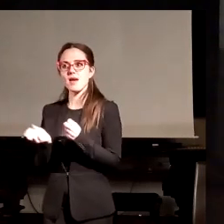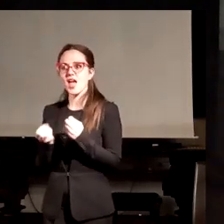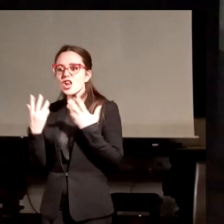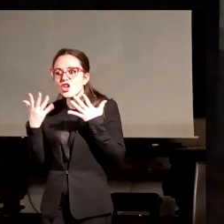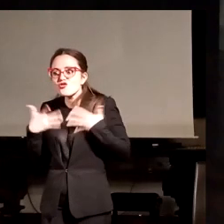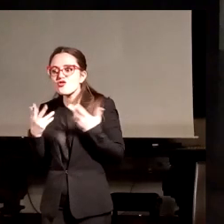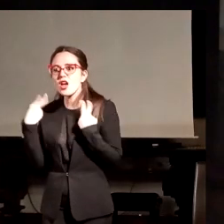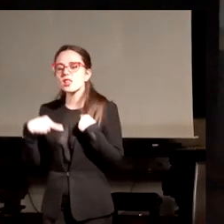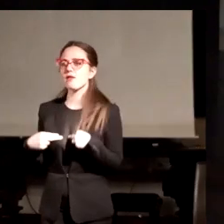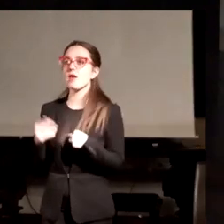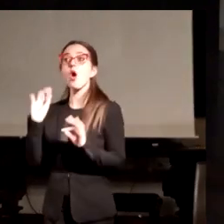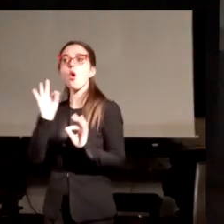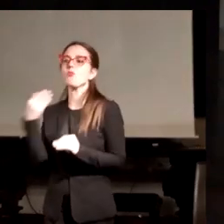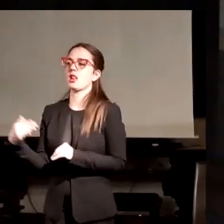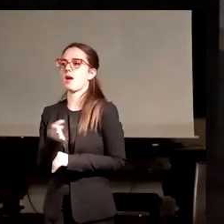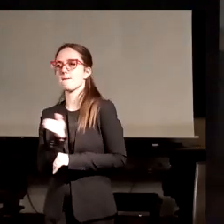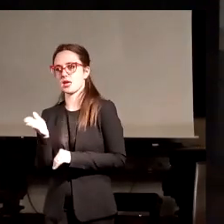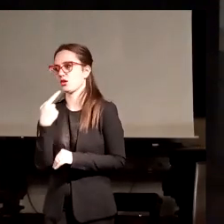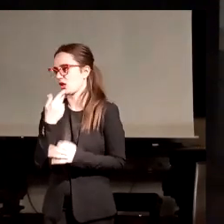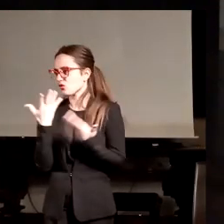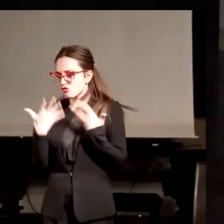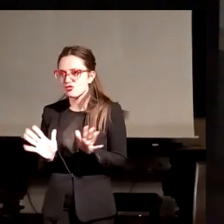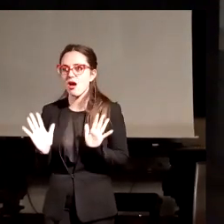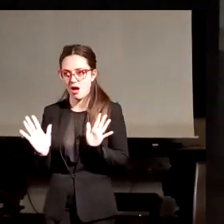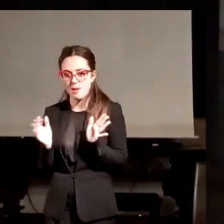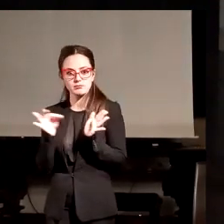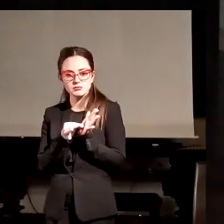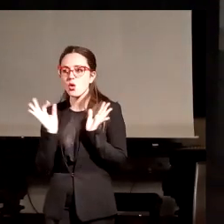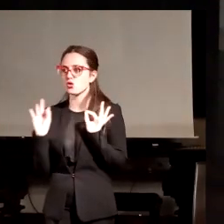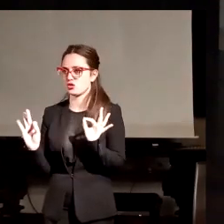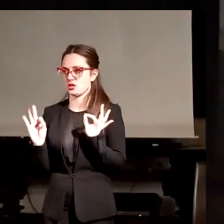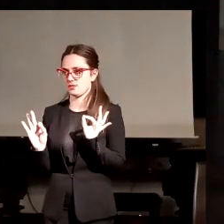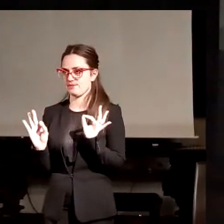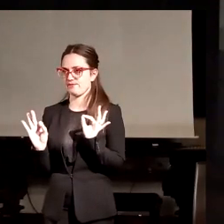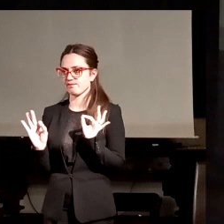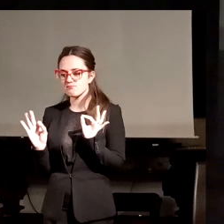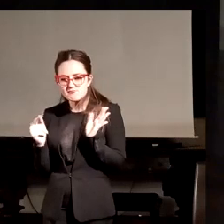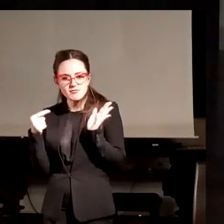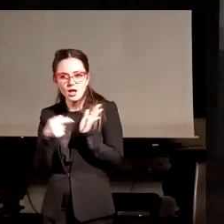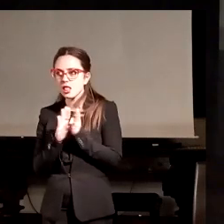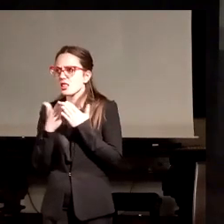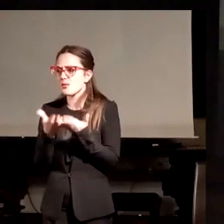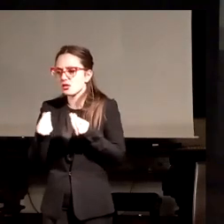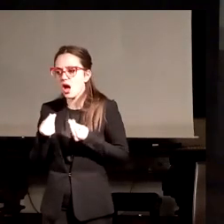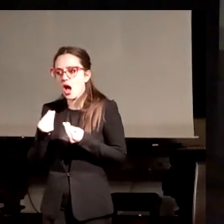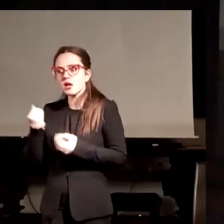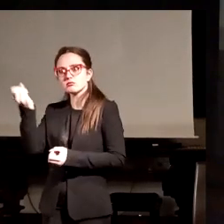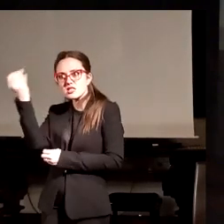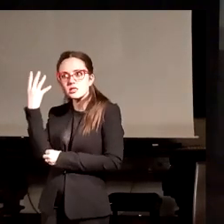di vivere o di un labirinto come si è detto è un insegnamento ragione di questo un uomo che a un certo punto